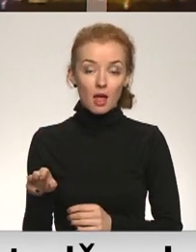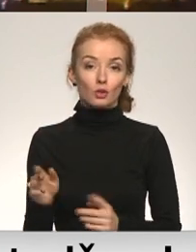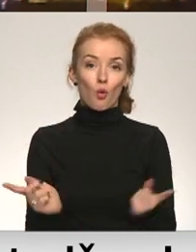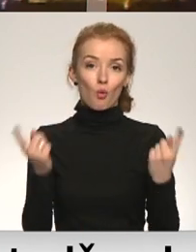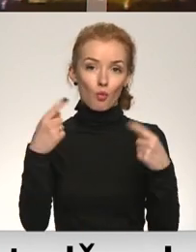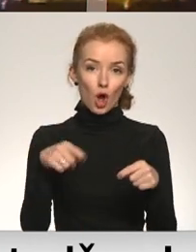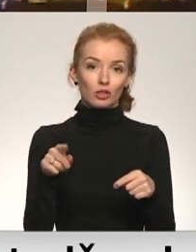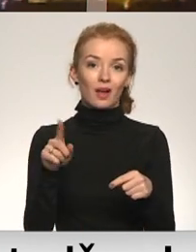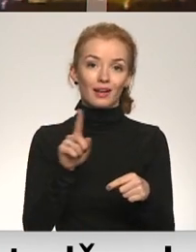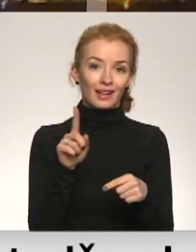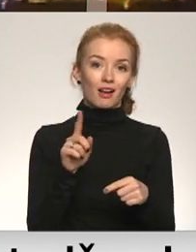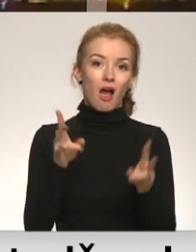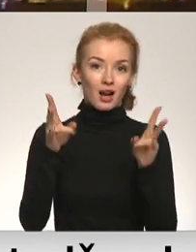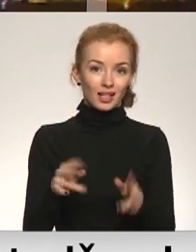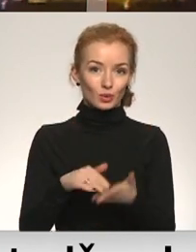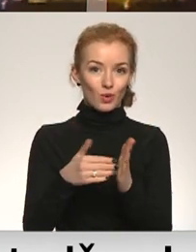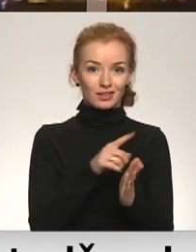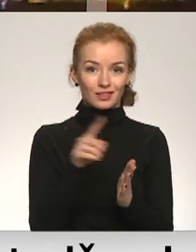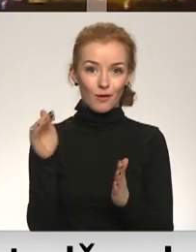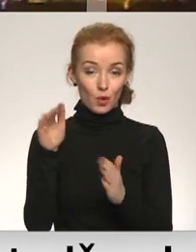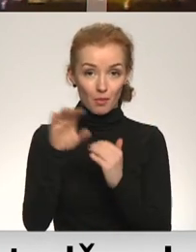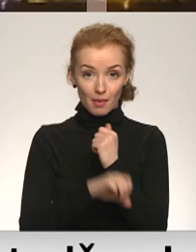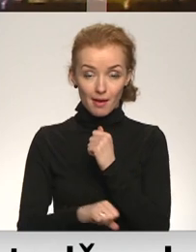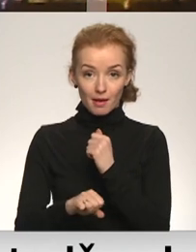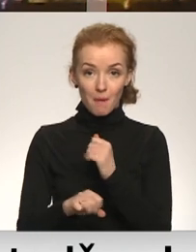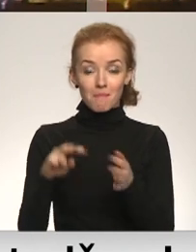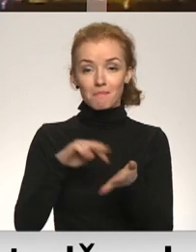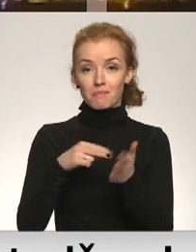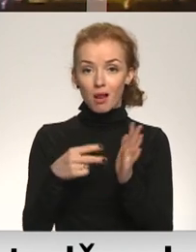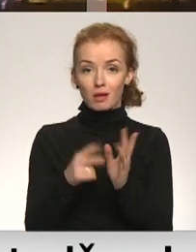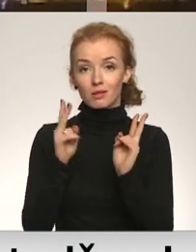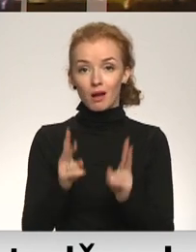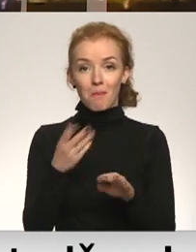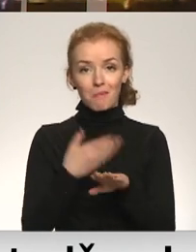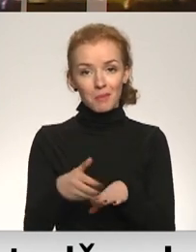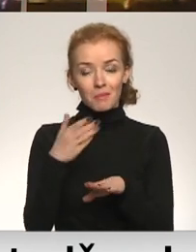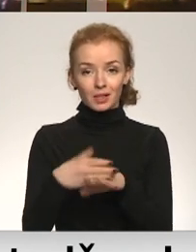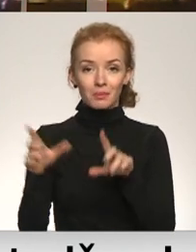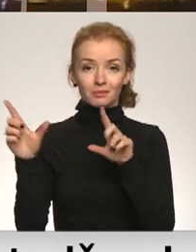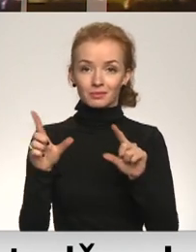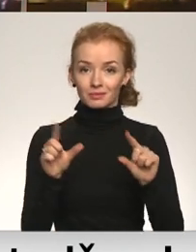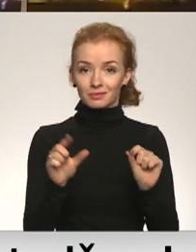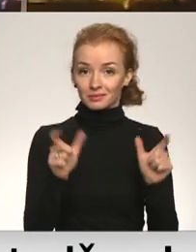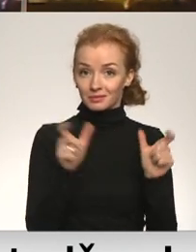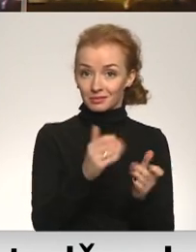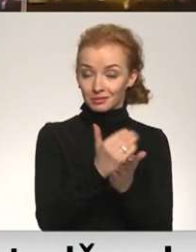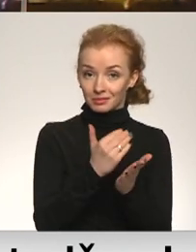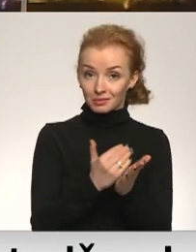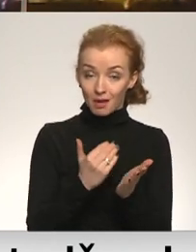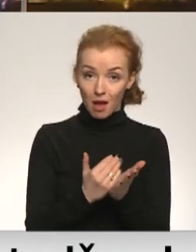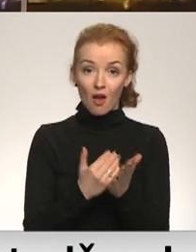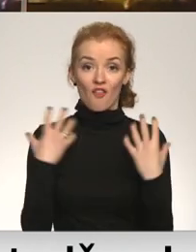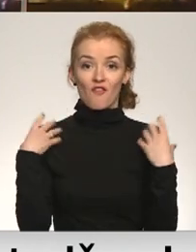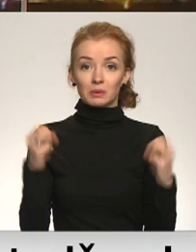esošā ārkārtējā situācija. Ar plānu, kā Latvijā pakāpeniski varētu atcelt noteiktos ierobežojumus, veselības ministrs